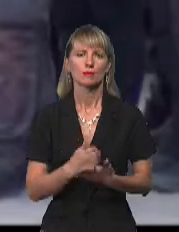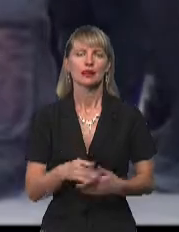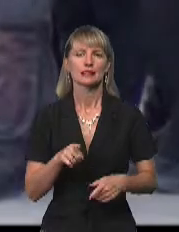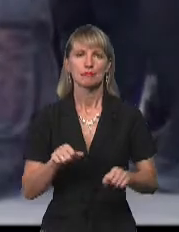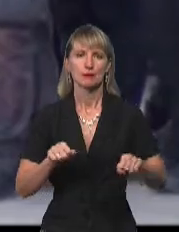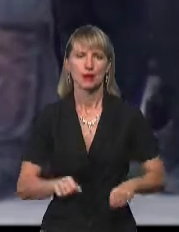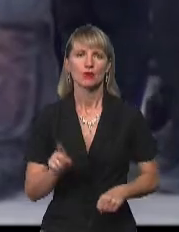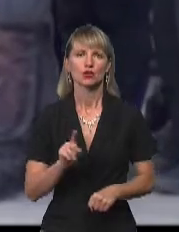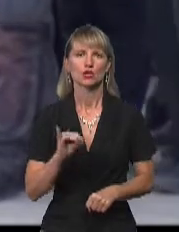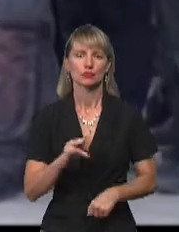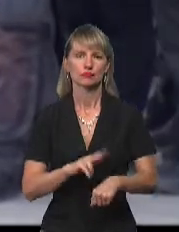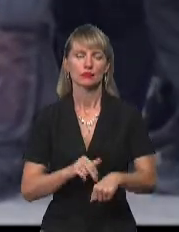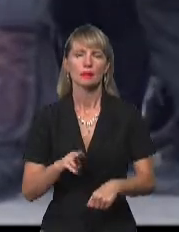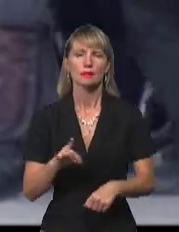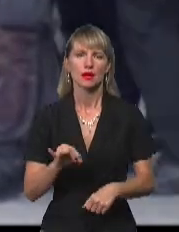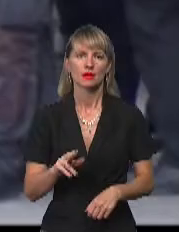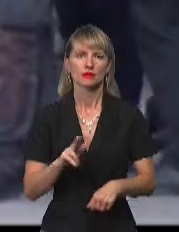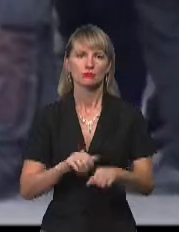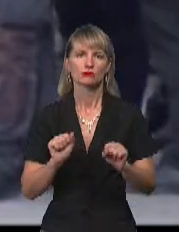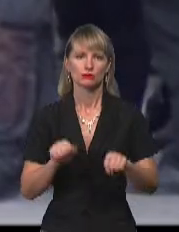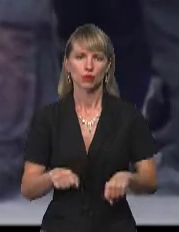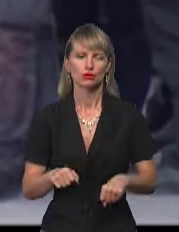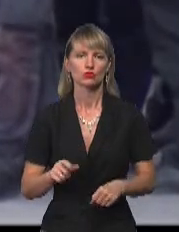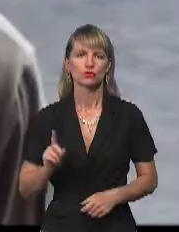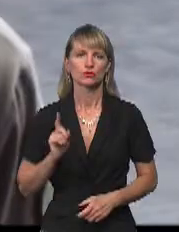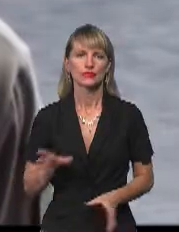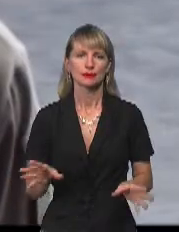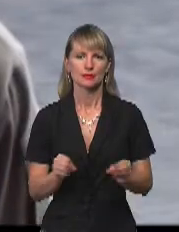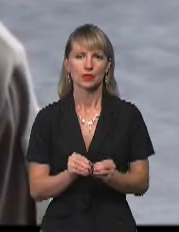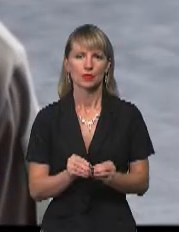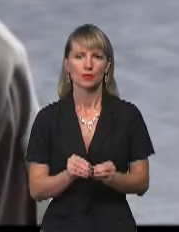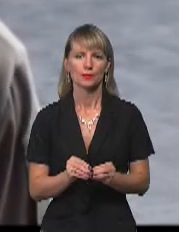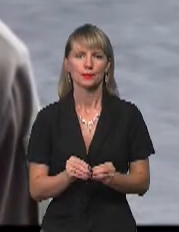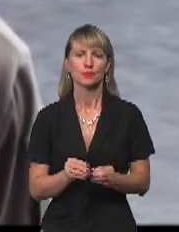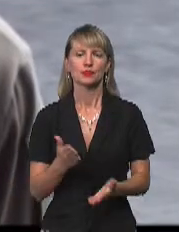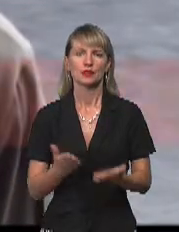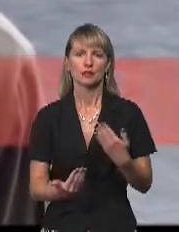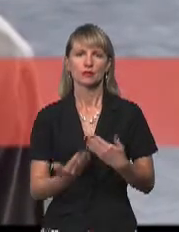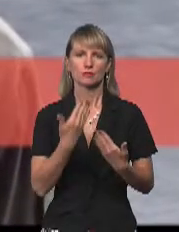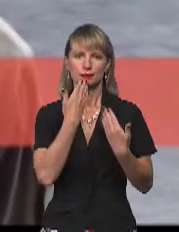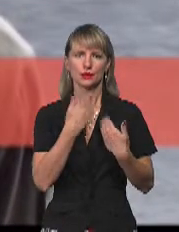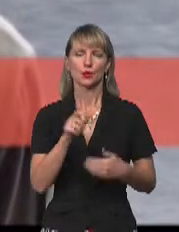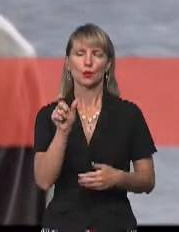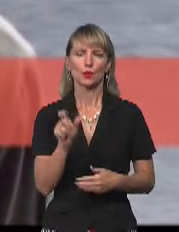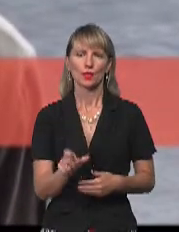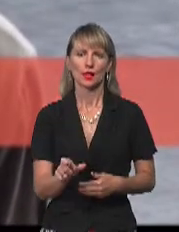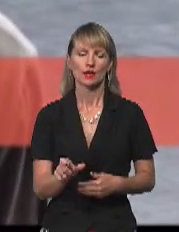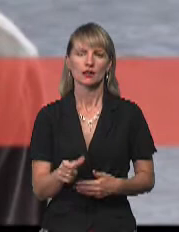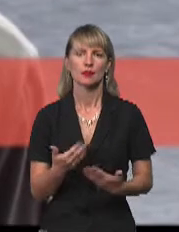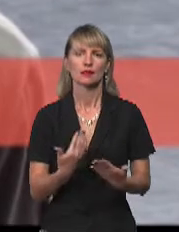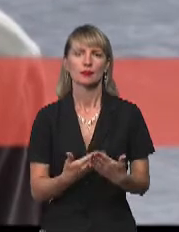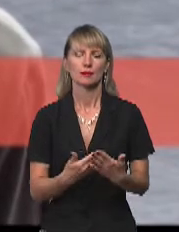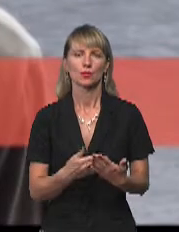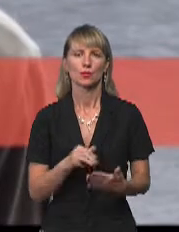що й поліцейські. При потребі можуть нести службу спільно. Якщо до нас звертається людина, наприклад,